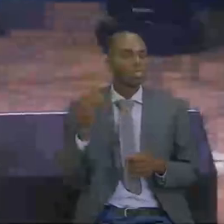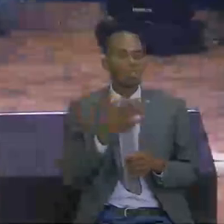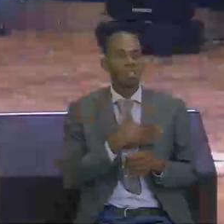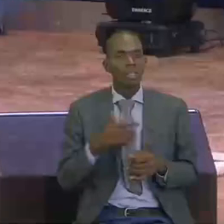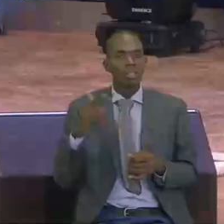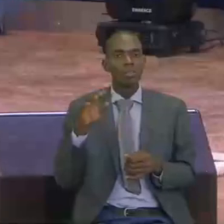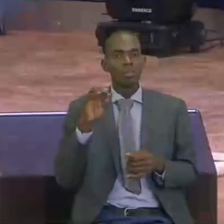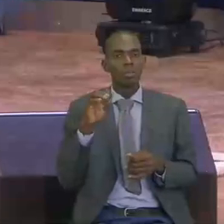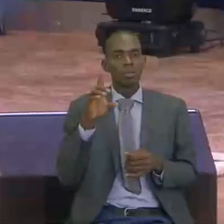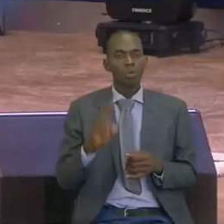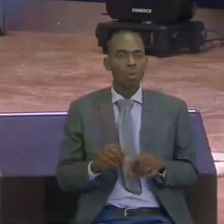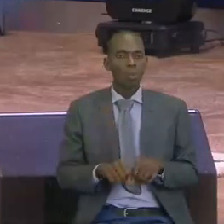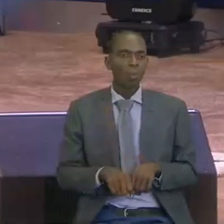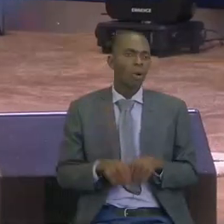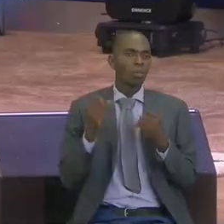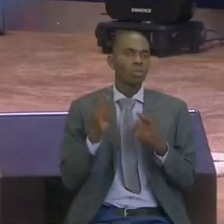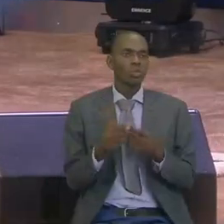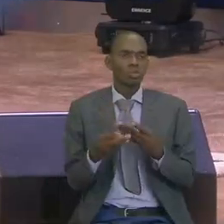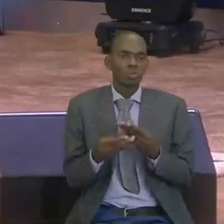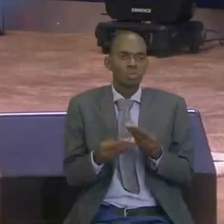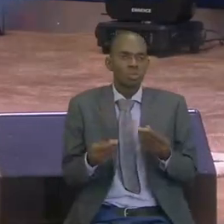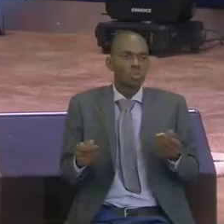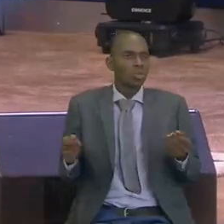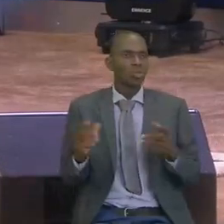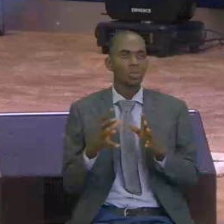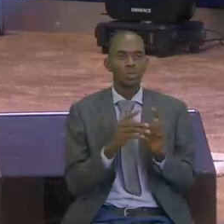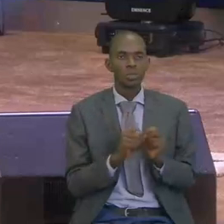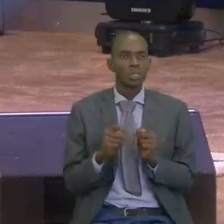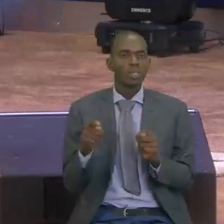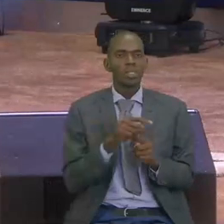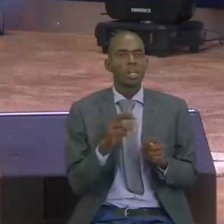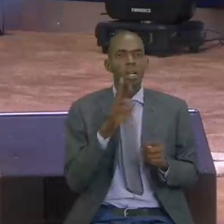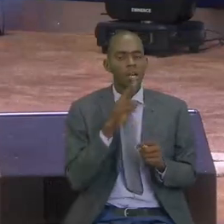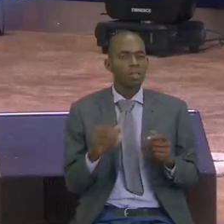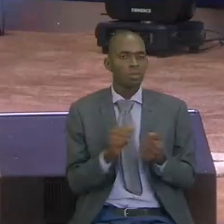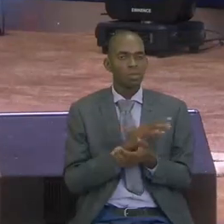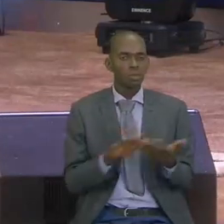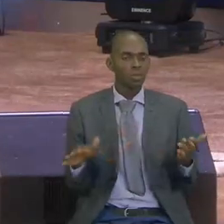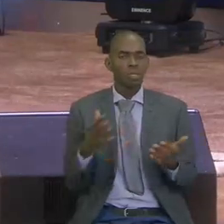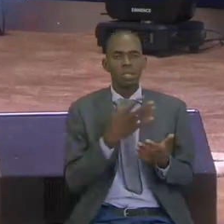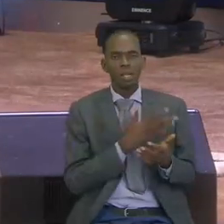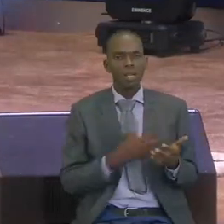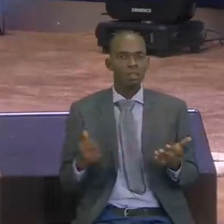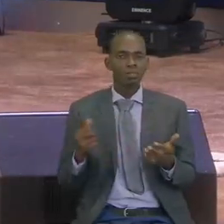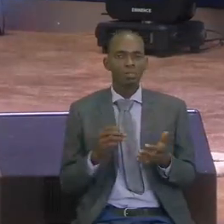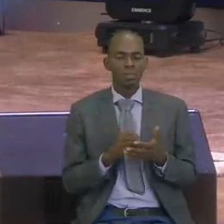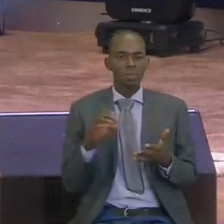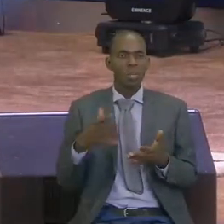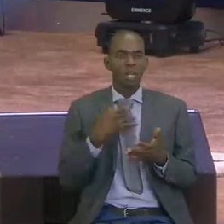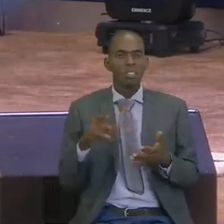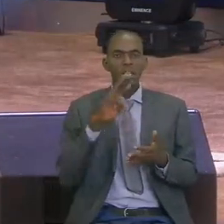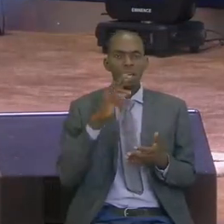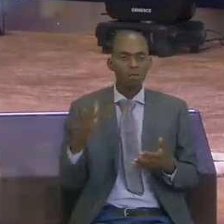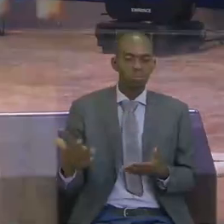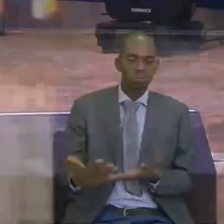furent brisés ensemble et ils étaient détruits, ils étaient écrasés et ils étaient balayés